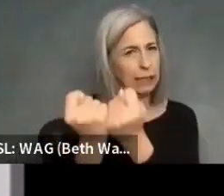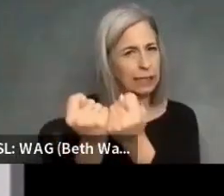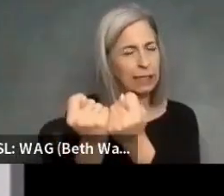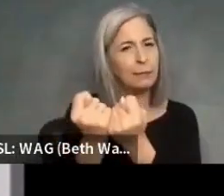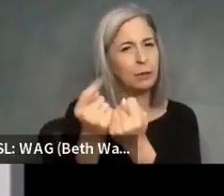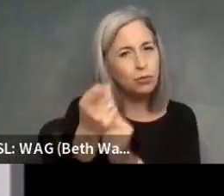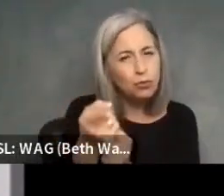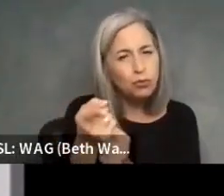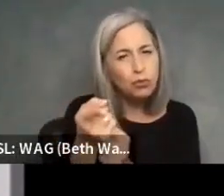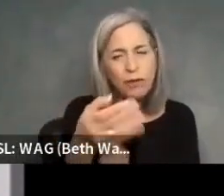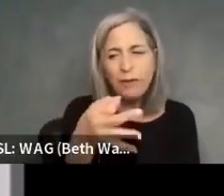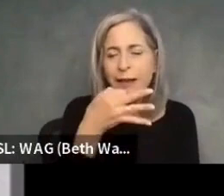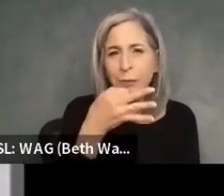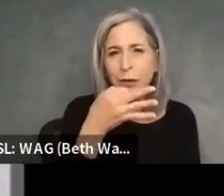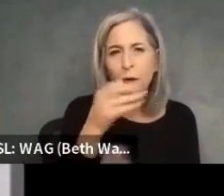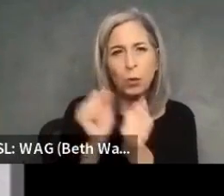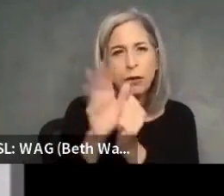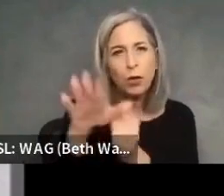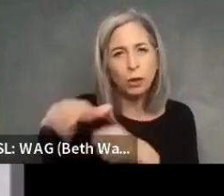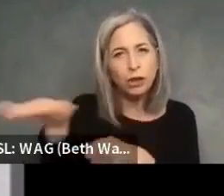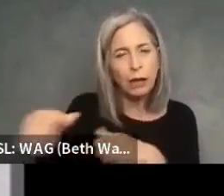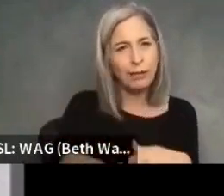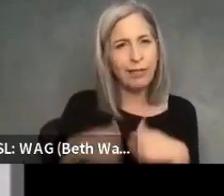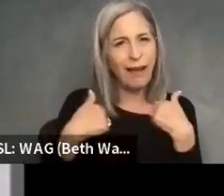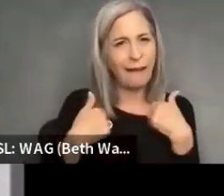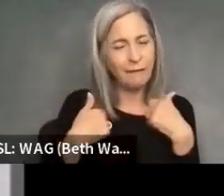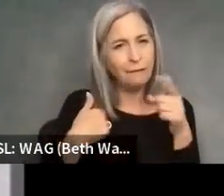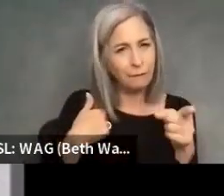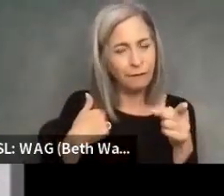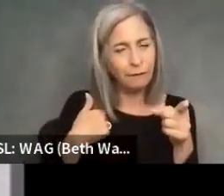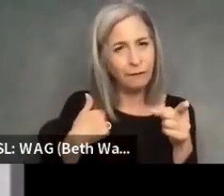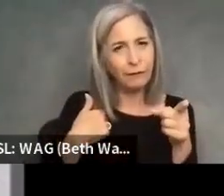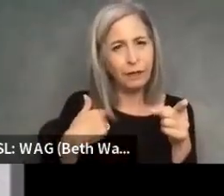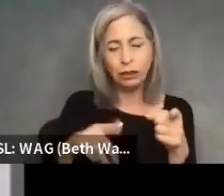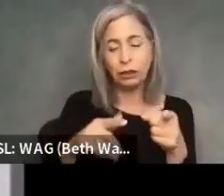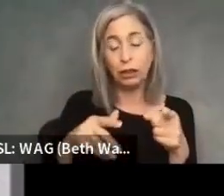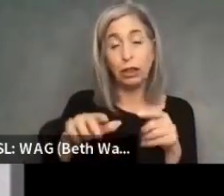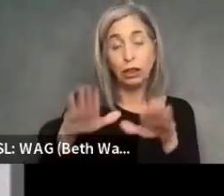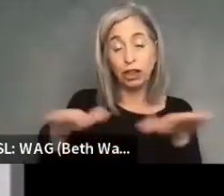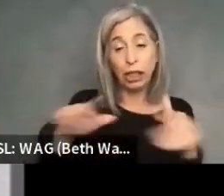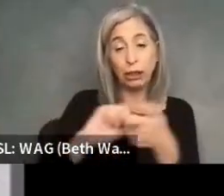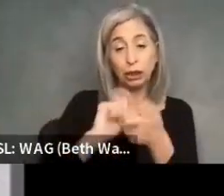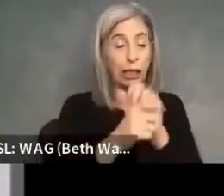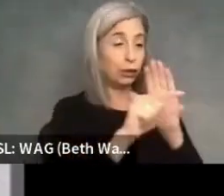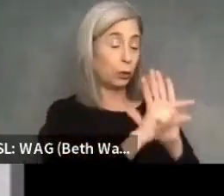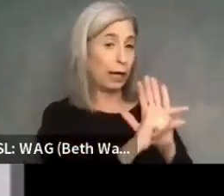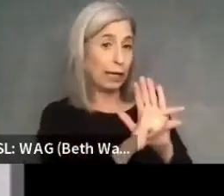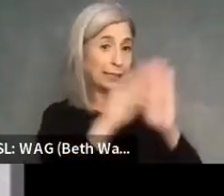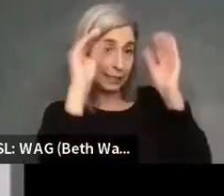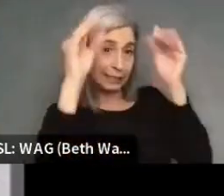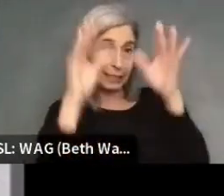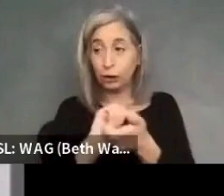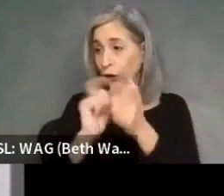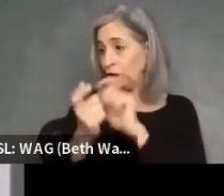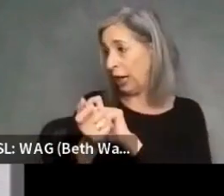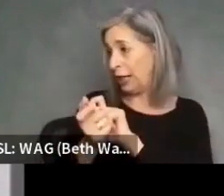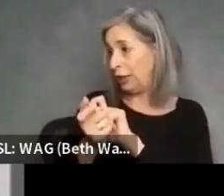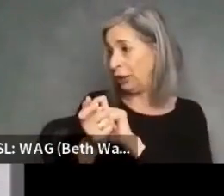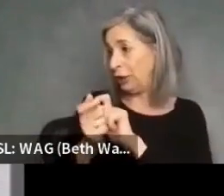是平等的。在教育这一块，大家是都有平等的权利。